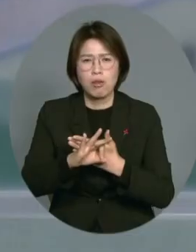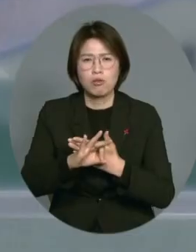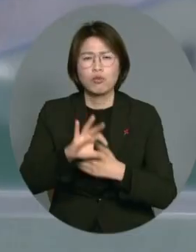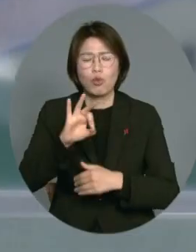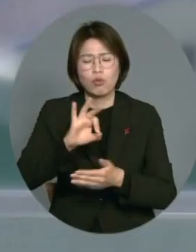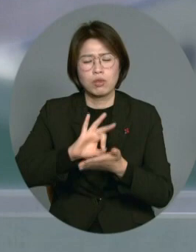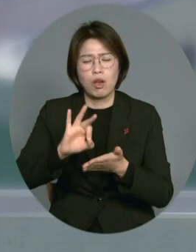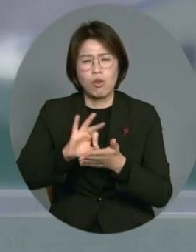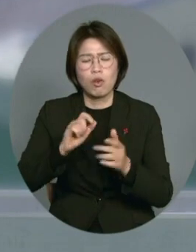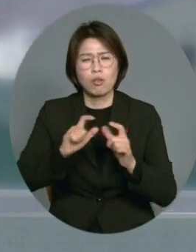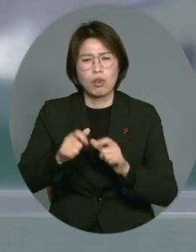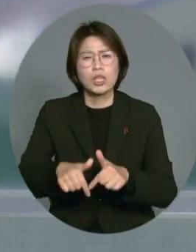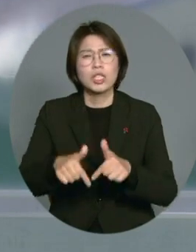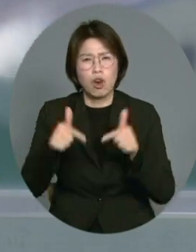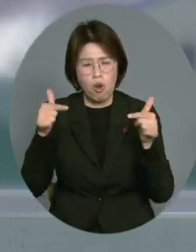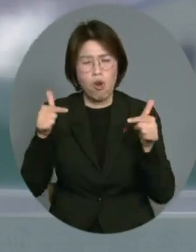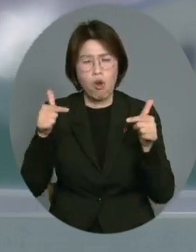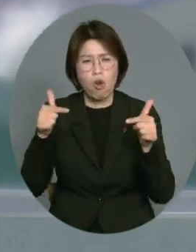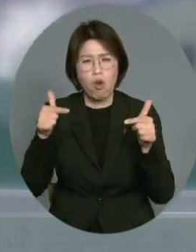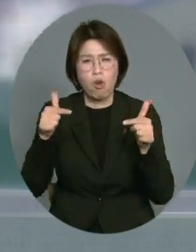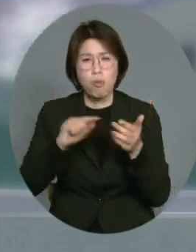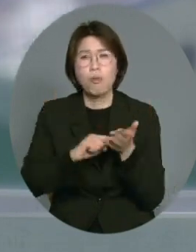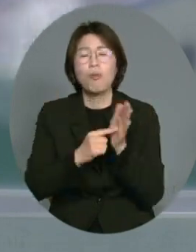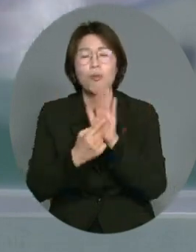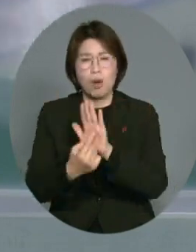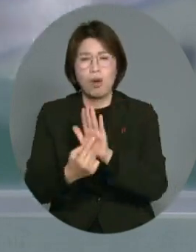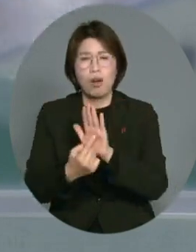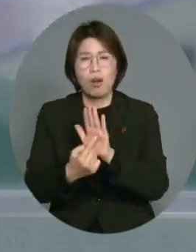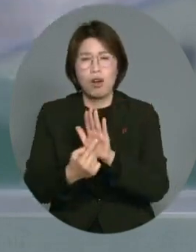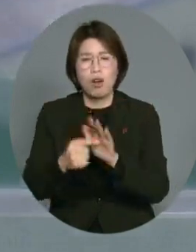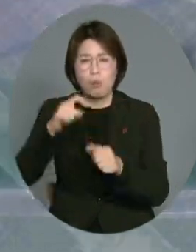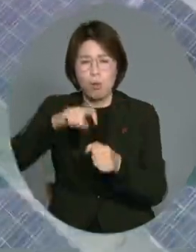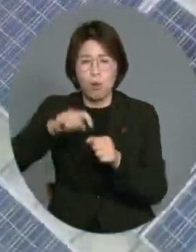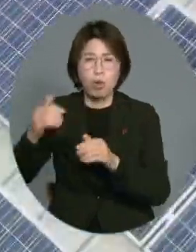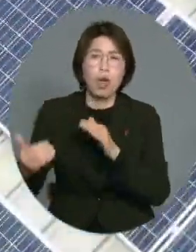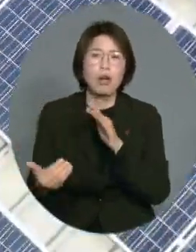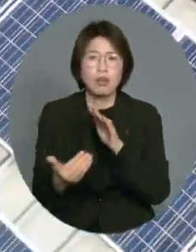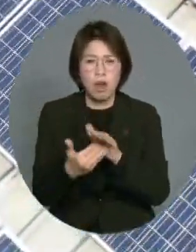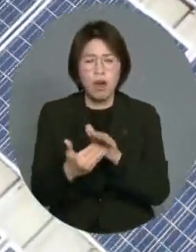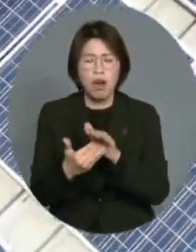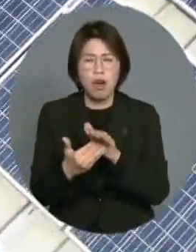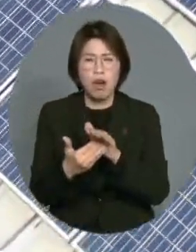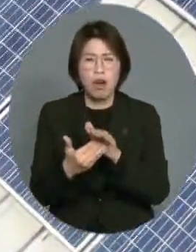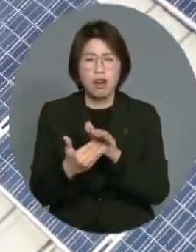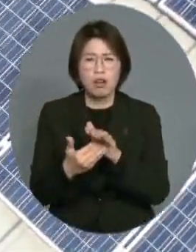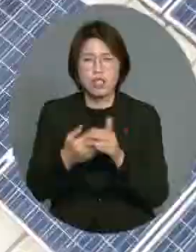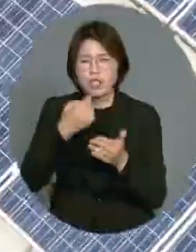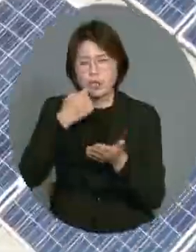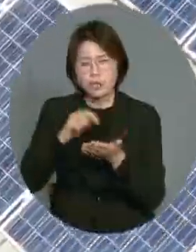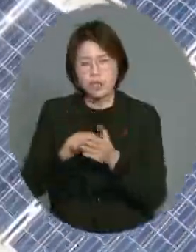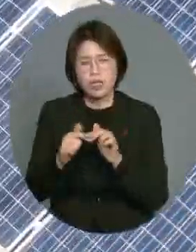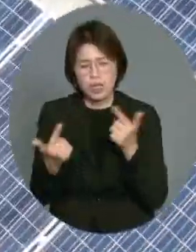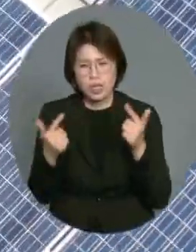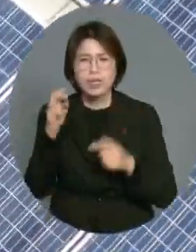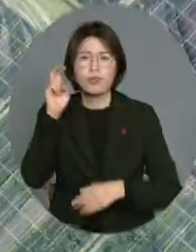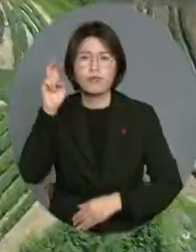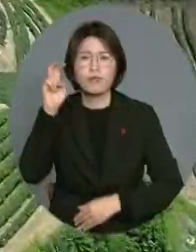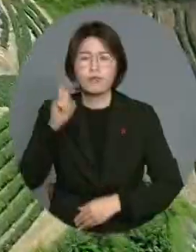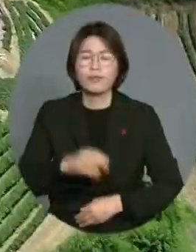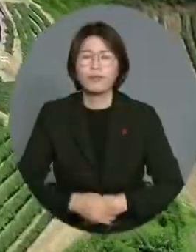수도 있다고 대구시 스스로도 밝히고 있어 목표 달성까지의 여정이 녹록지 않을 것으로